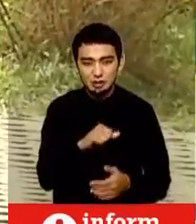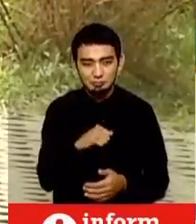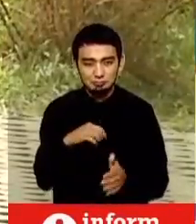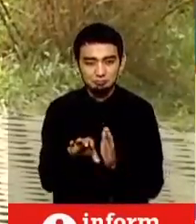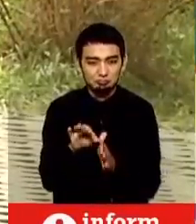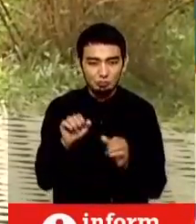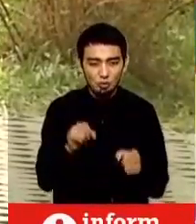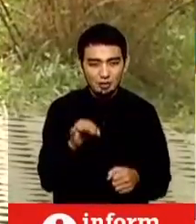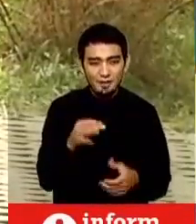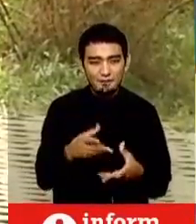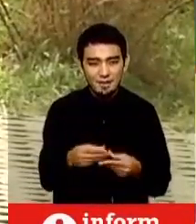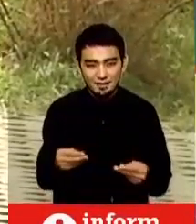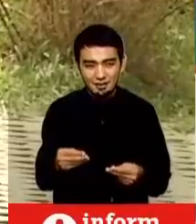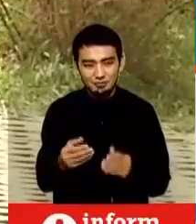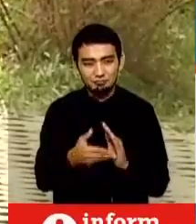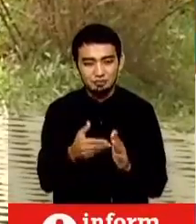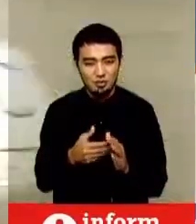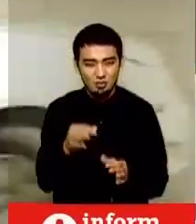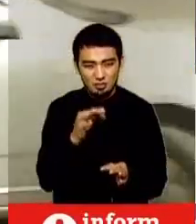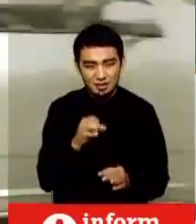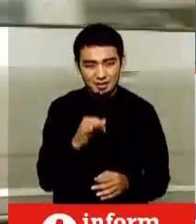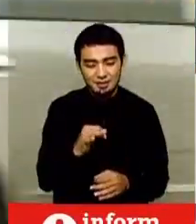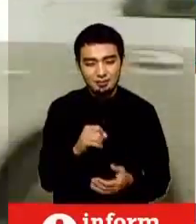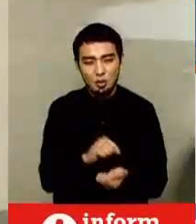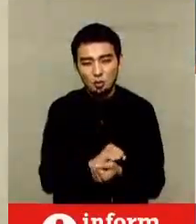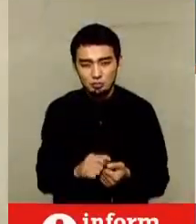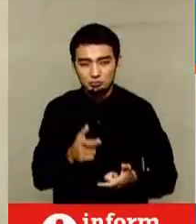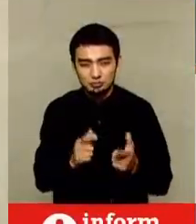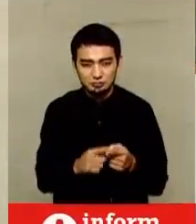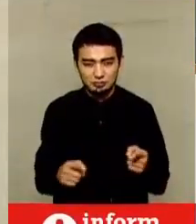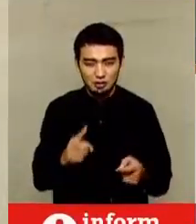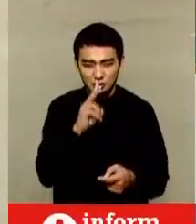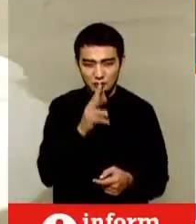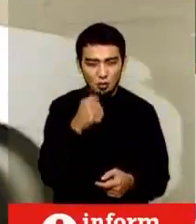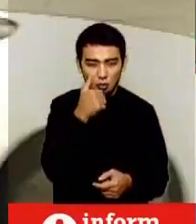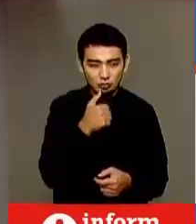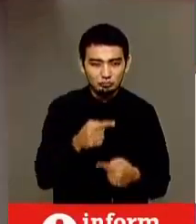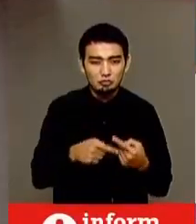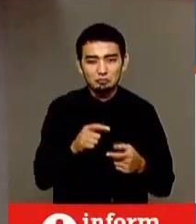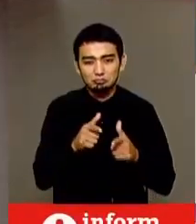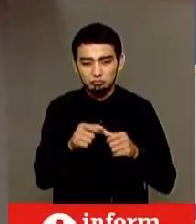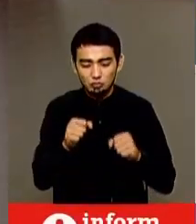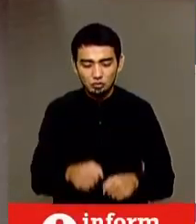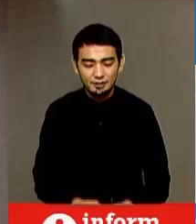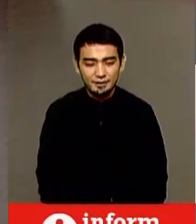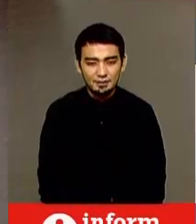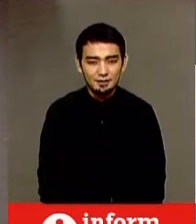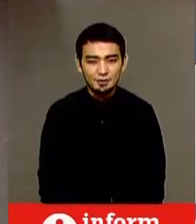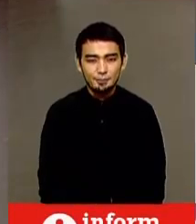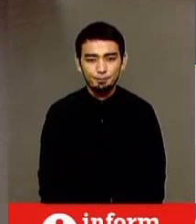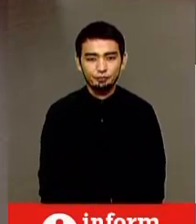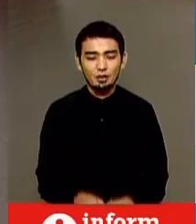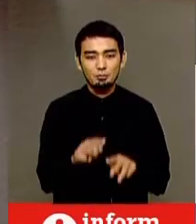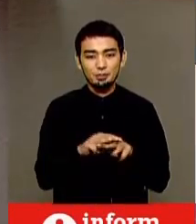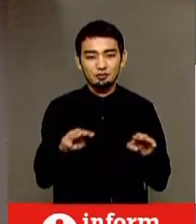регистрируют солдат весеннего призыва. Сертификаты действительны целых два года. Министерство обороны выступило с очень